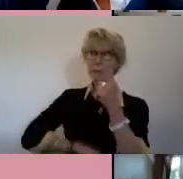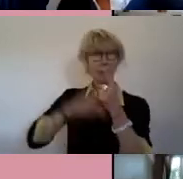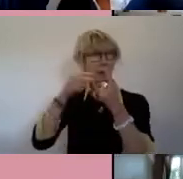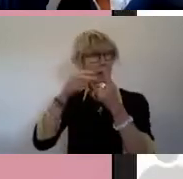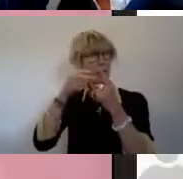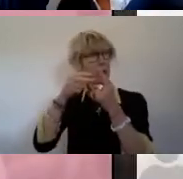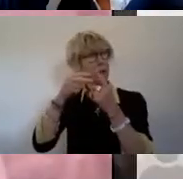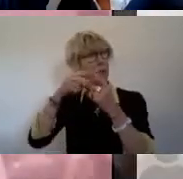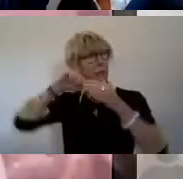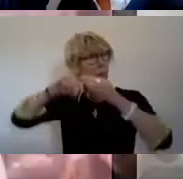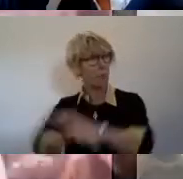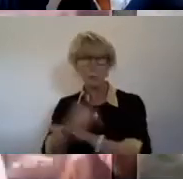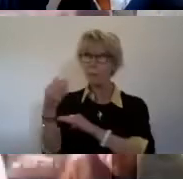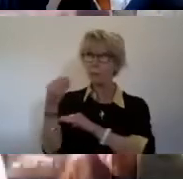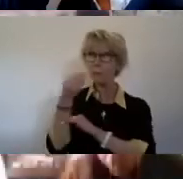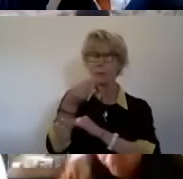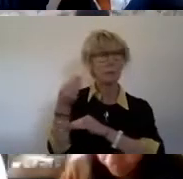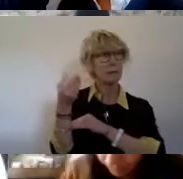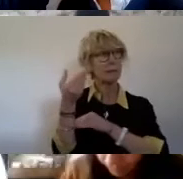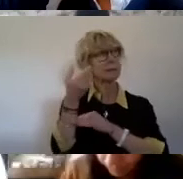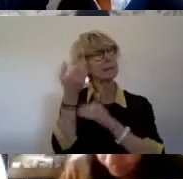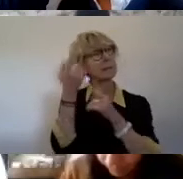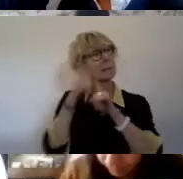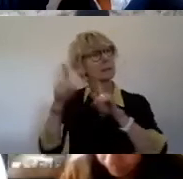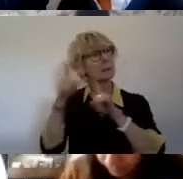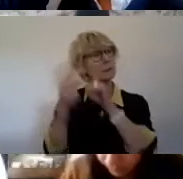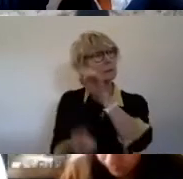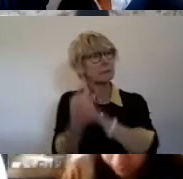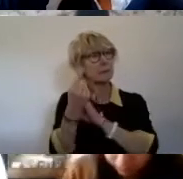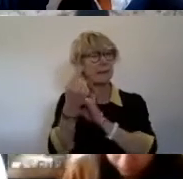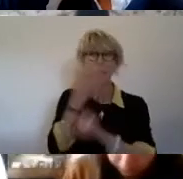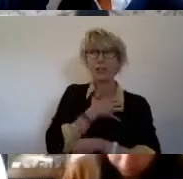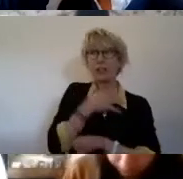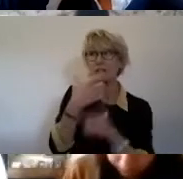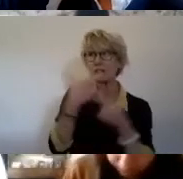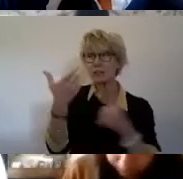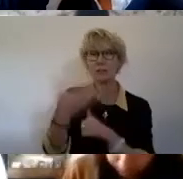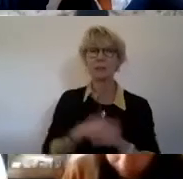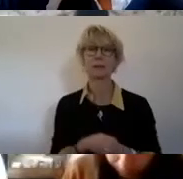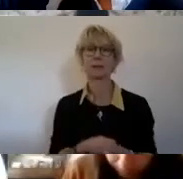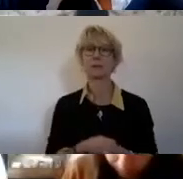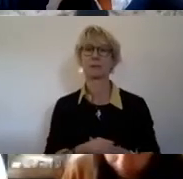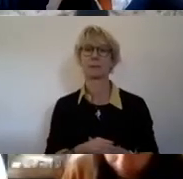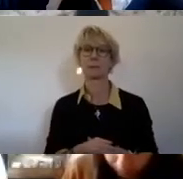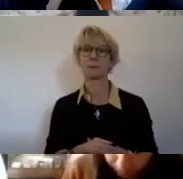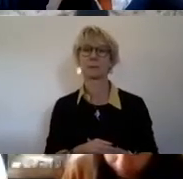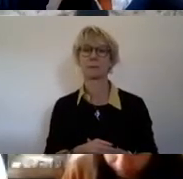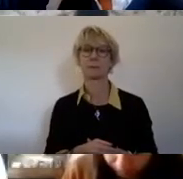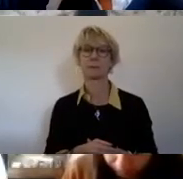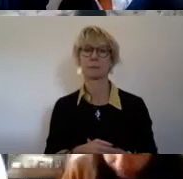très très très riche. Et très présente. Pour tout vous dire, le seul qui a les cheveux courts, là, on le devine tout à